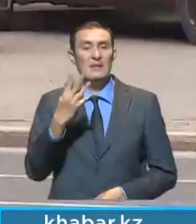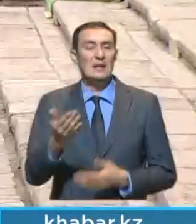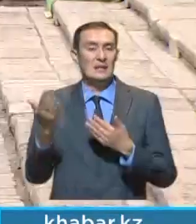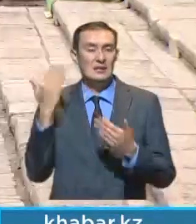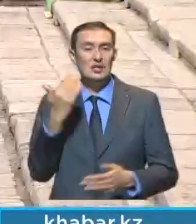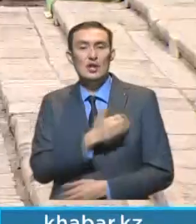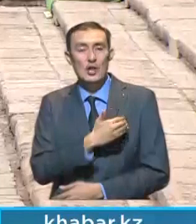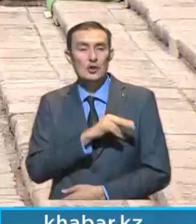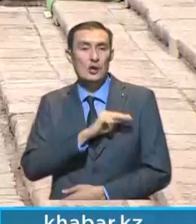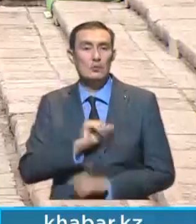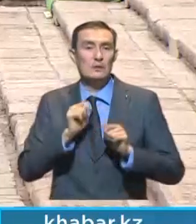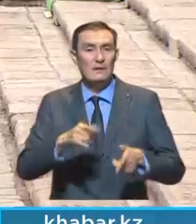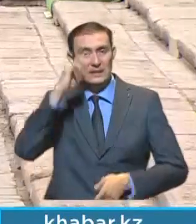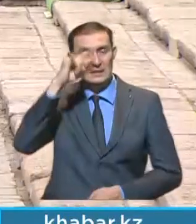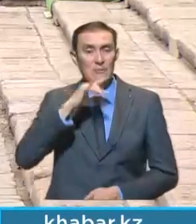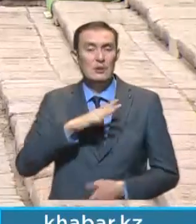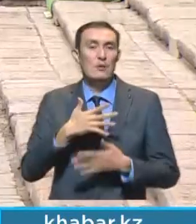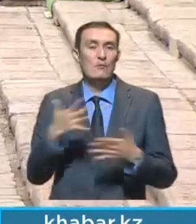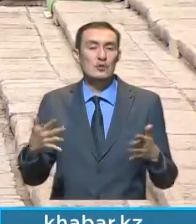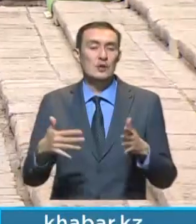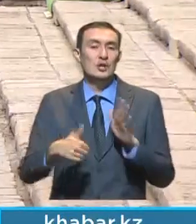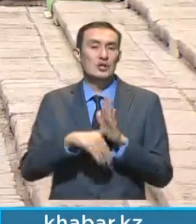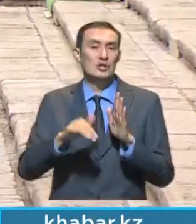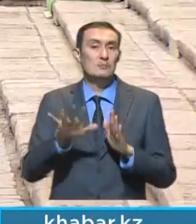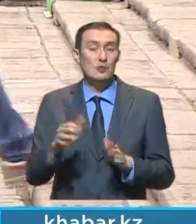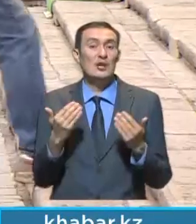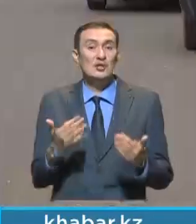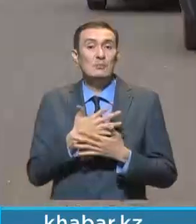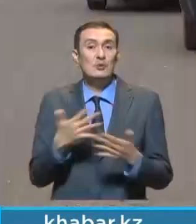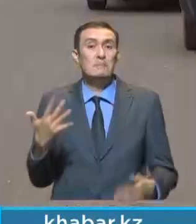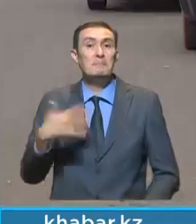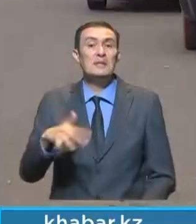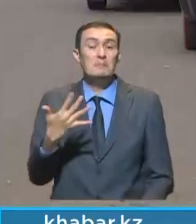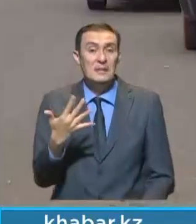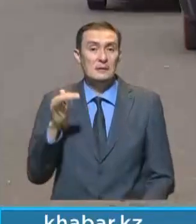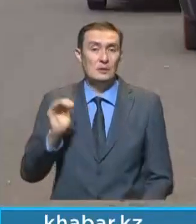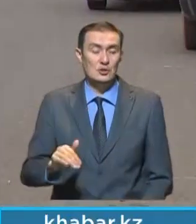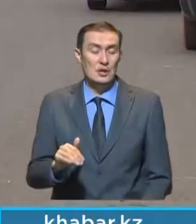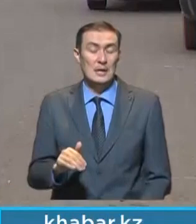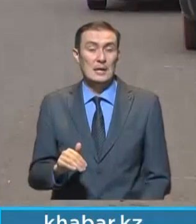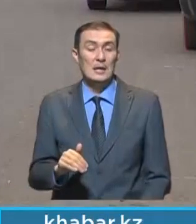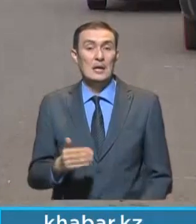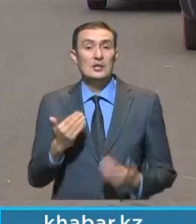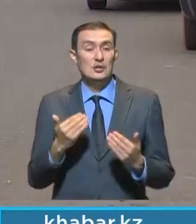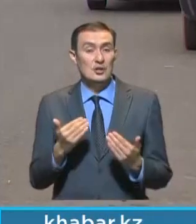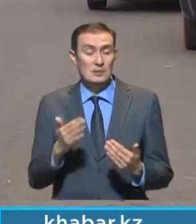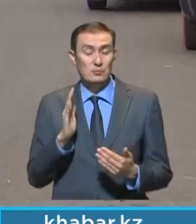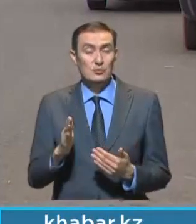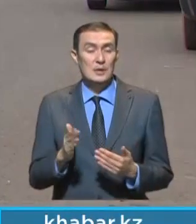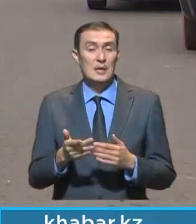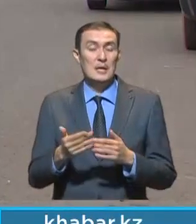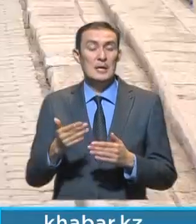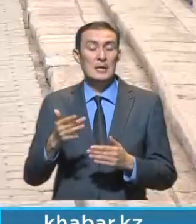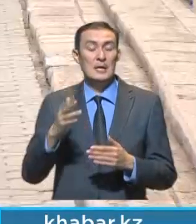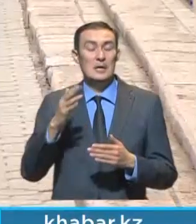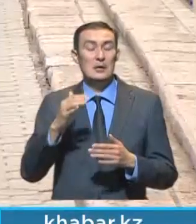число желающих работать в Казахстане превышало 6500, сегодня их больше 5000. Цифры будут меняться